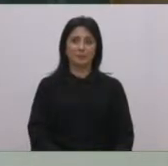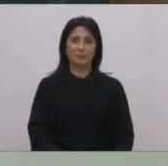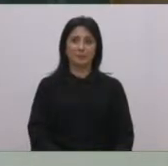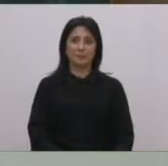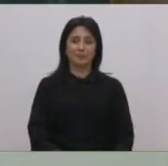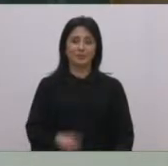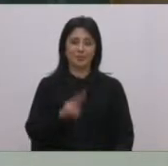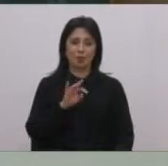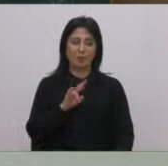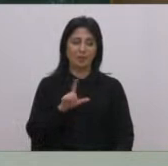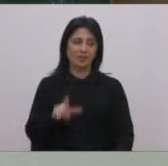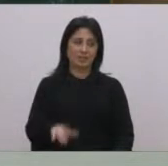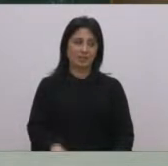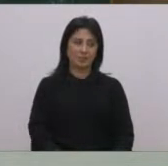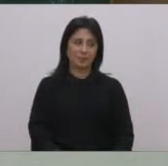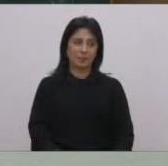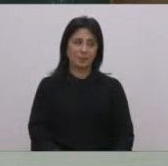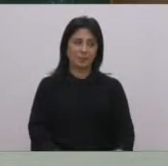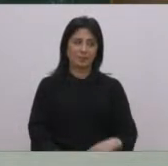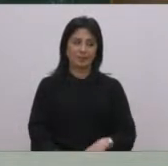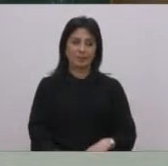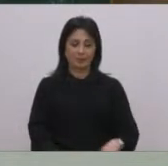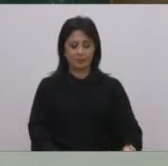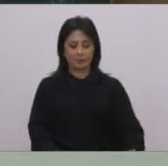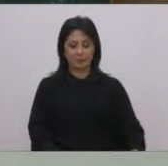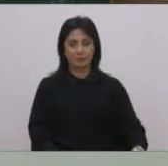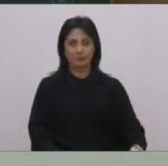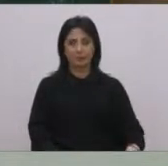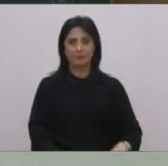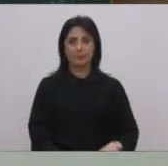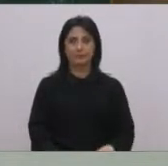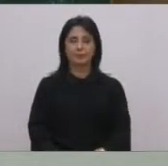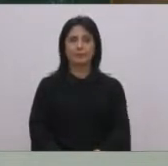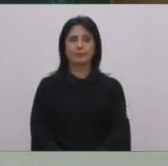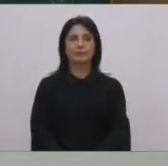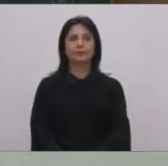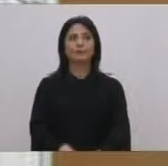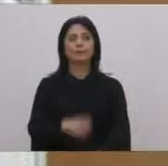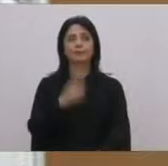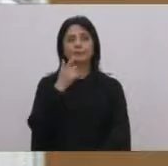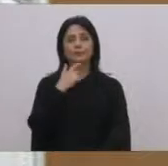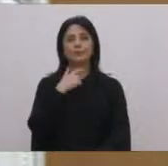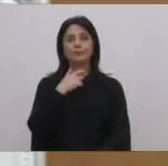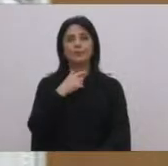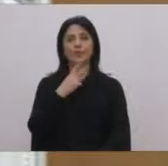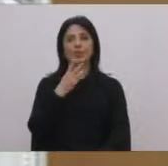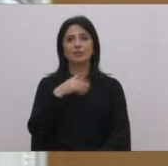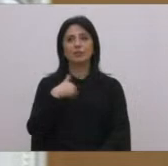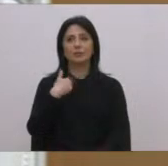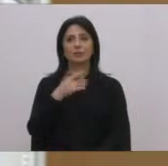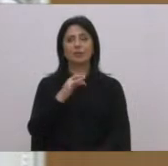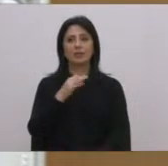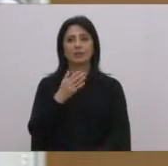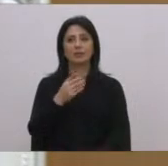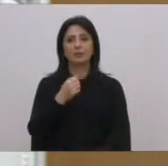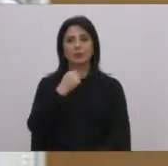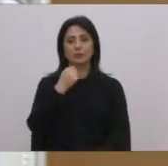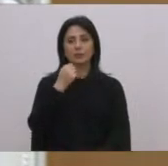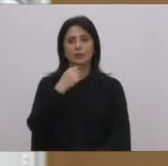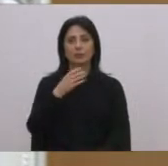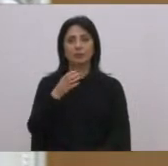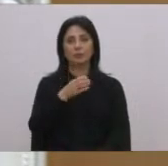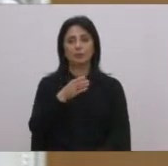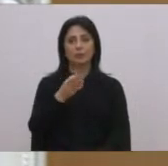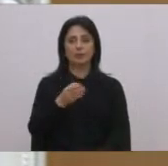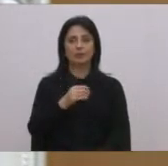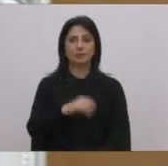ზაზა ლომინაძე, ნატო ჩხეიძე. მადლობა ბატონო შალვა, მოგესალმებით ბატონო ირაკლი, მოგესალმებით თქვენს